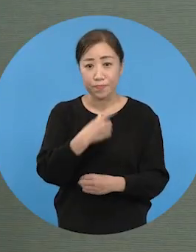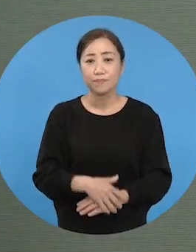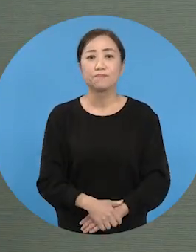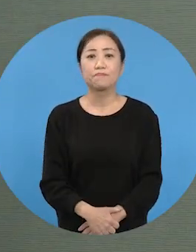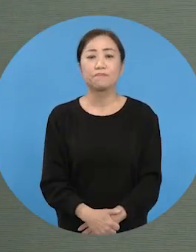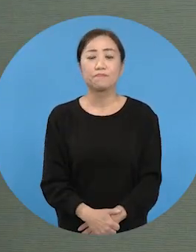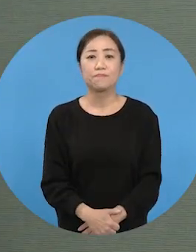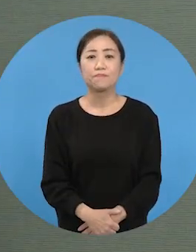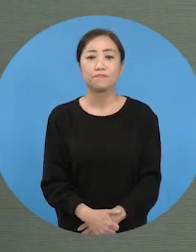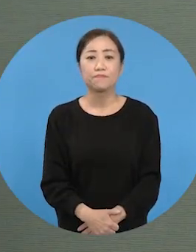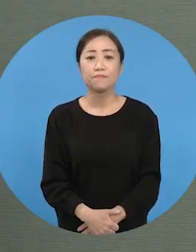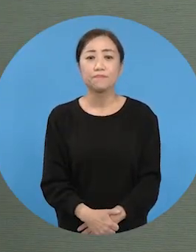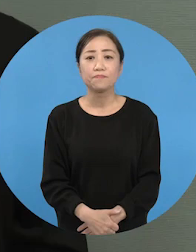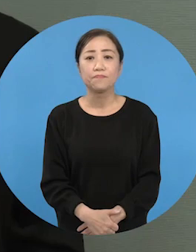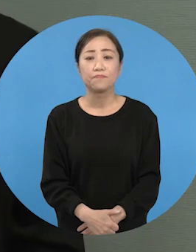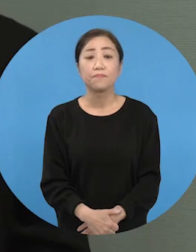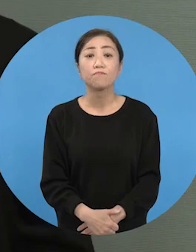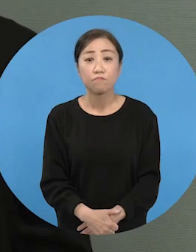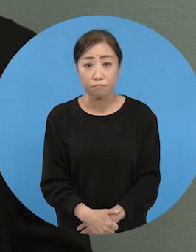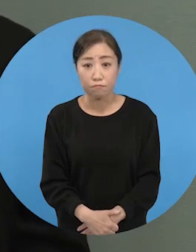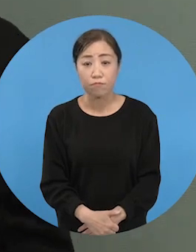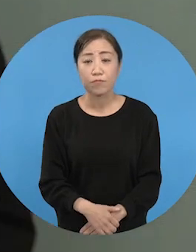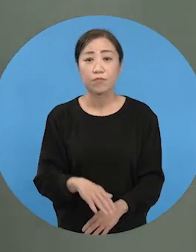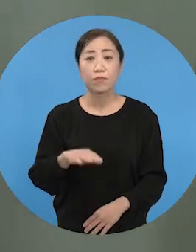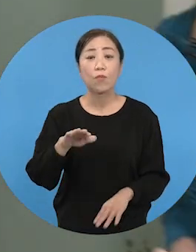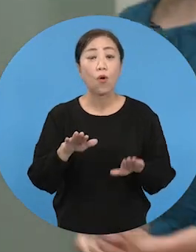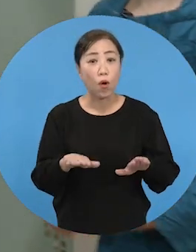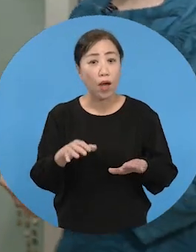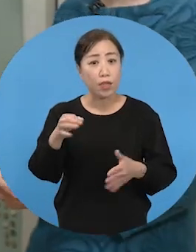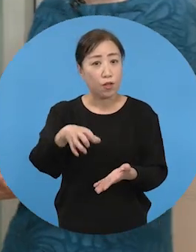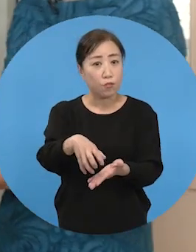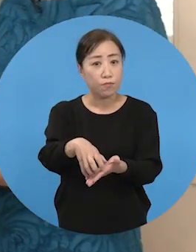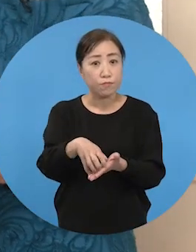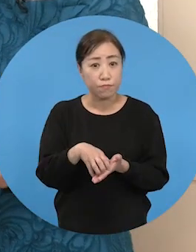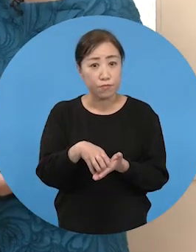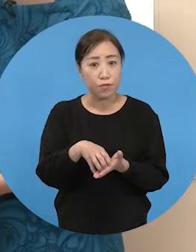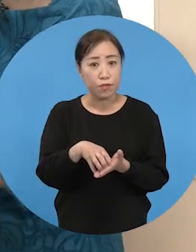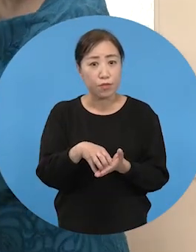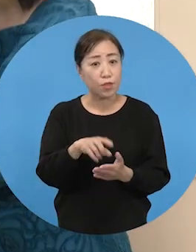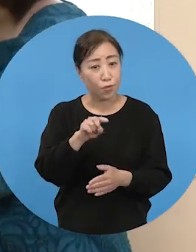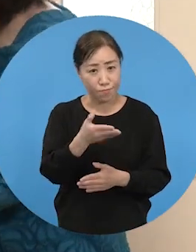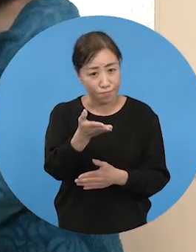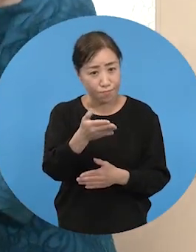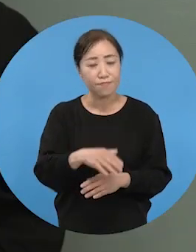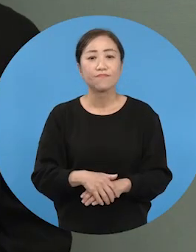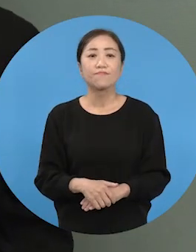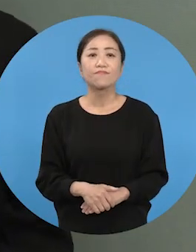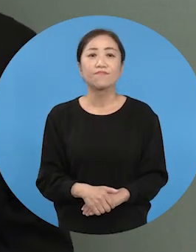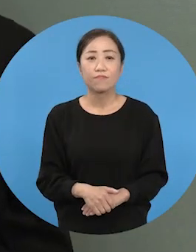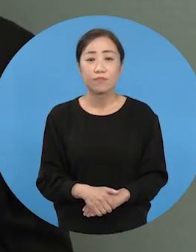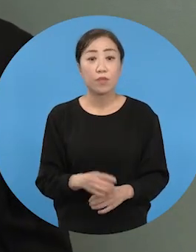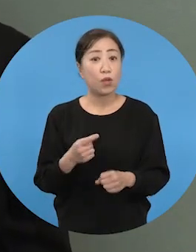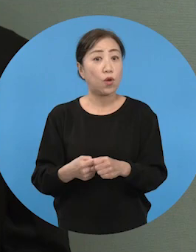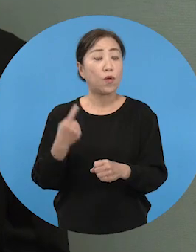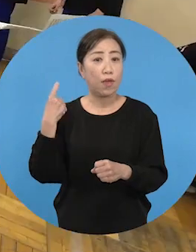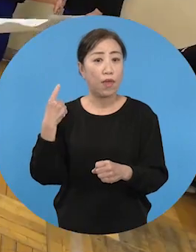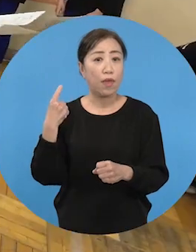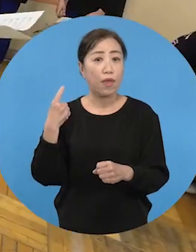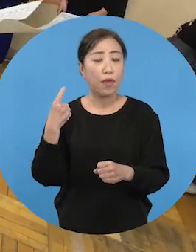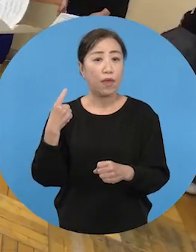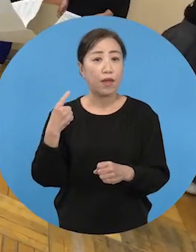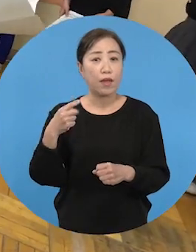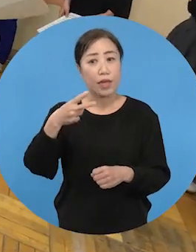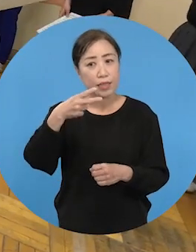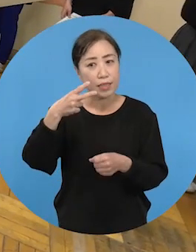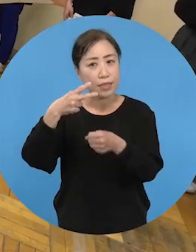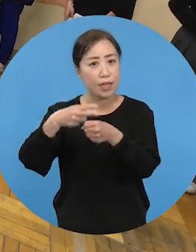輩に憧れて入りました。 今回金賞受賞ということですけれども、受賞してみてどうですか。 去年はその3